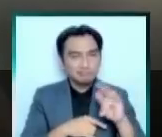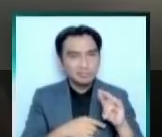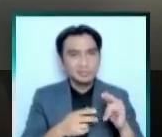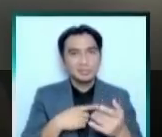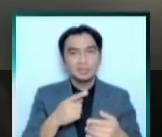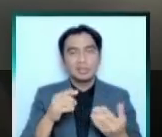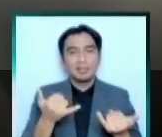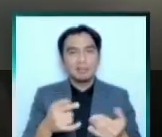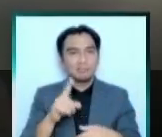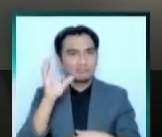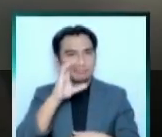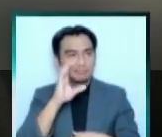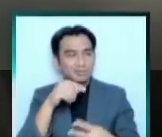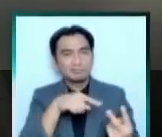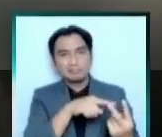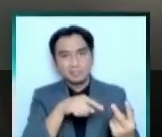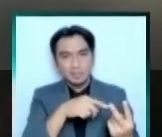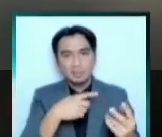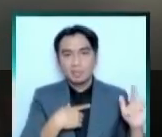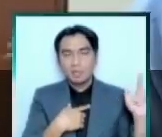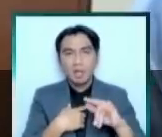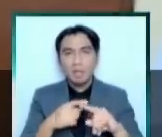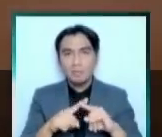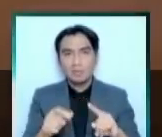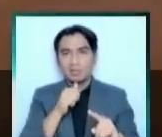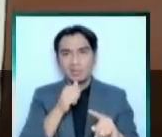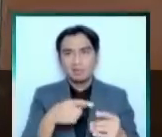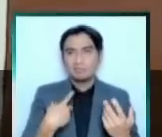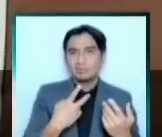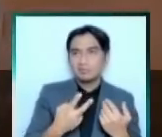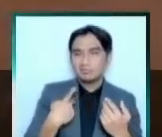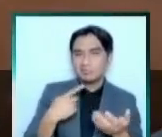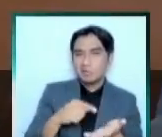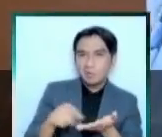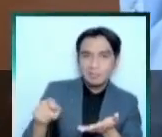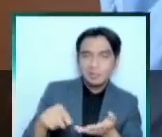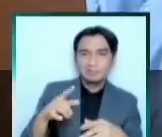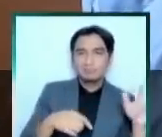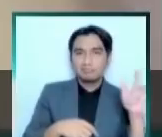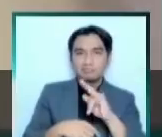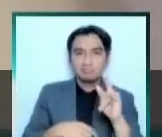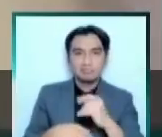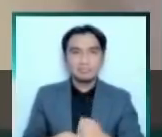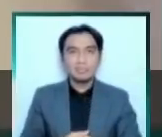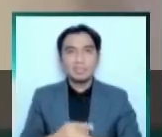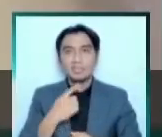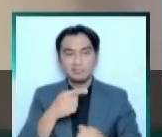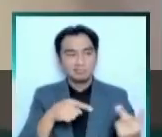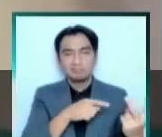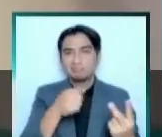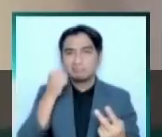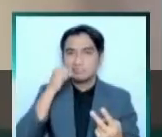naghanap siya ng flights para kay Dargani pero hindi raw siya ang nagbook at nagbayad sa flight. Dati nang itinanggi ng magkapatid na